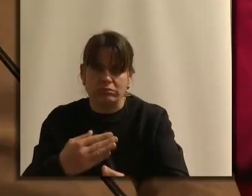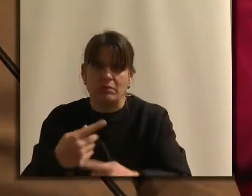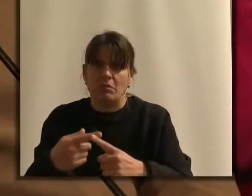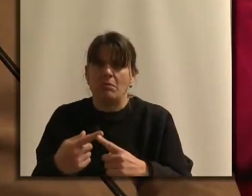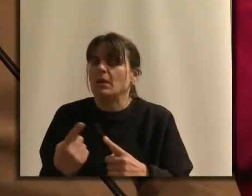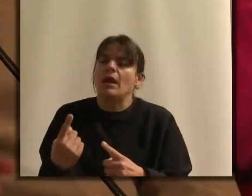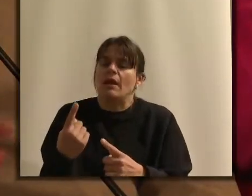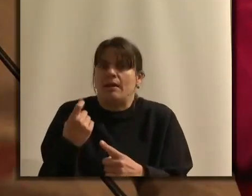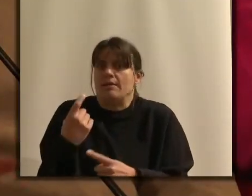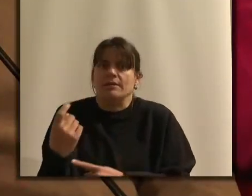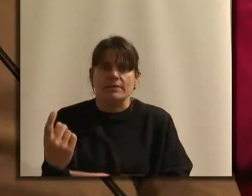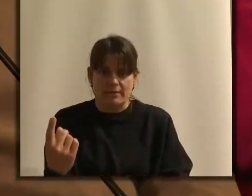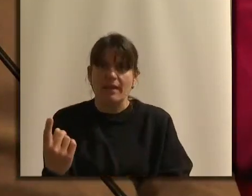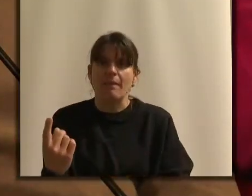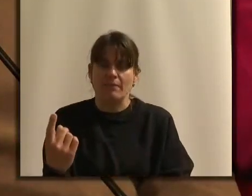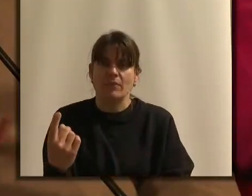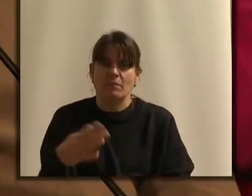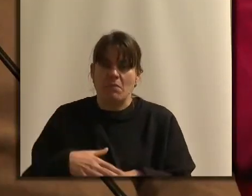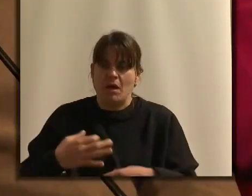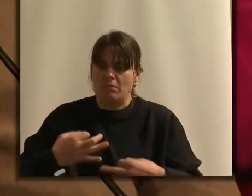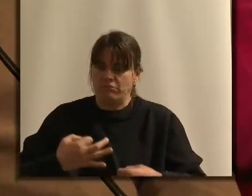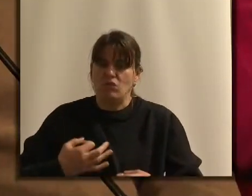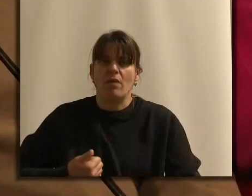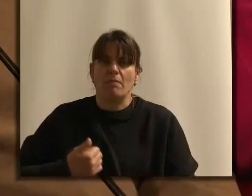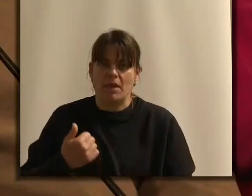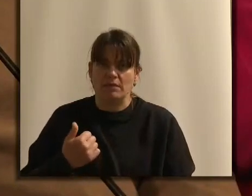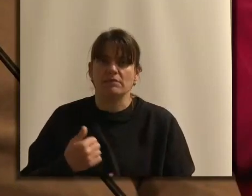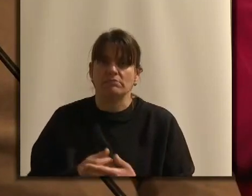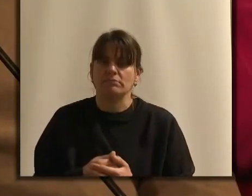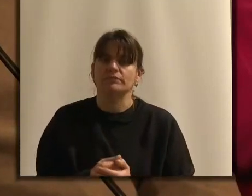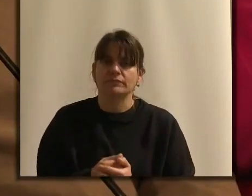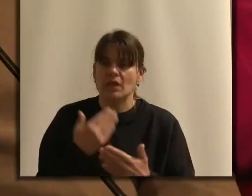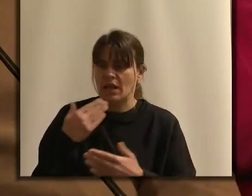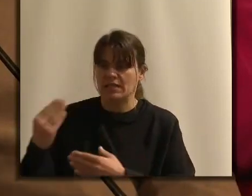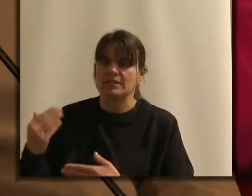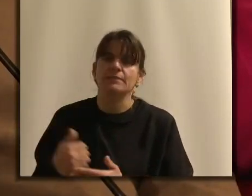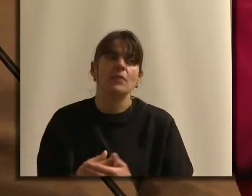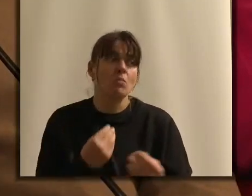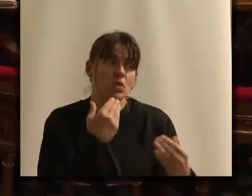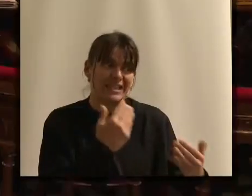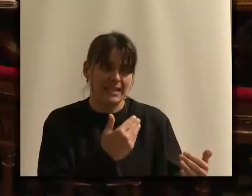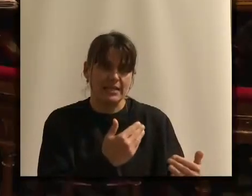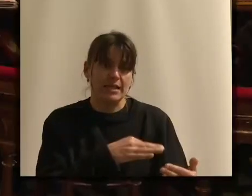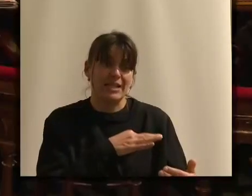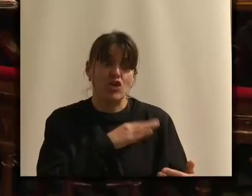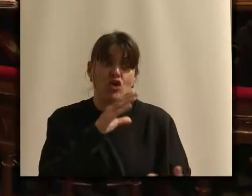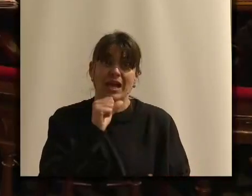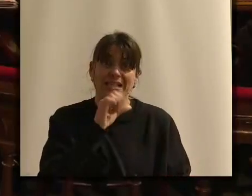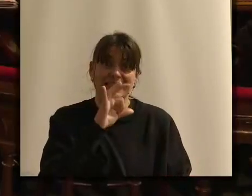tampoc no té massa sentit, no? Dona com poca seguretat. Per tant, el prec aniria en aquests dos sentits. Gràcies. Moltes gràcies, senyor